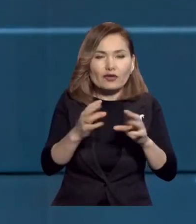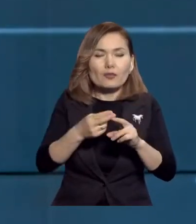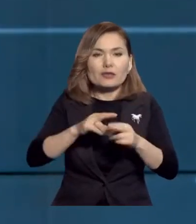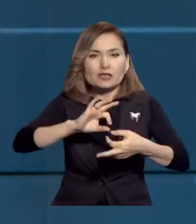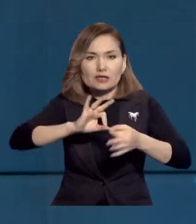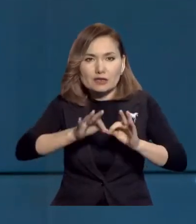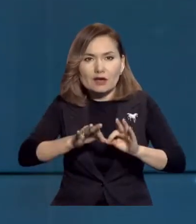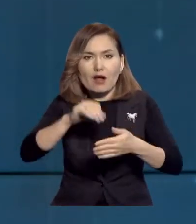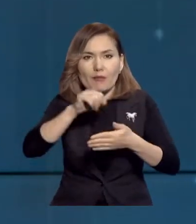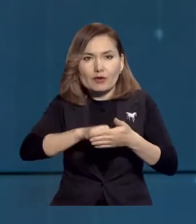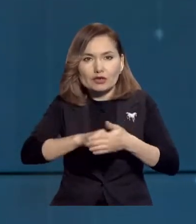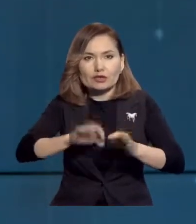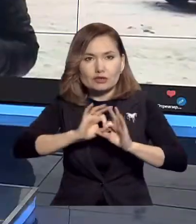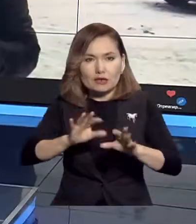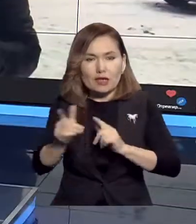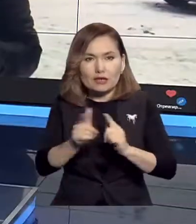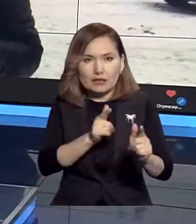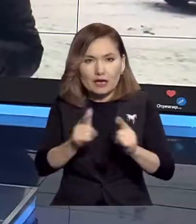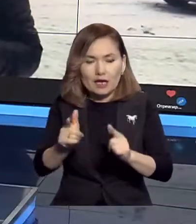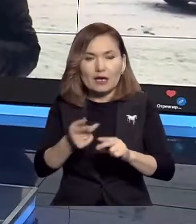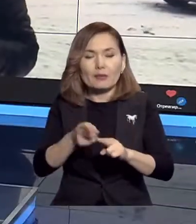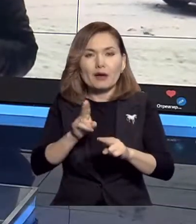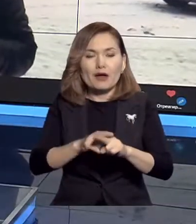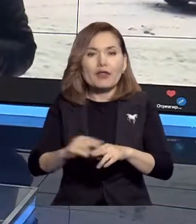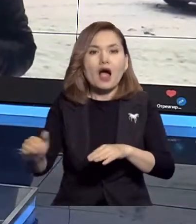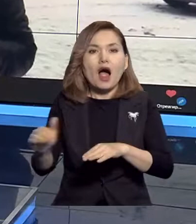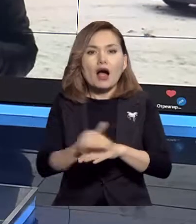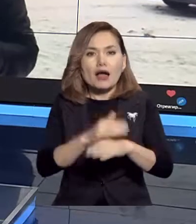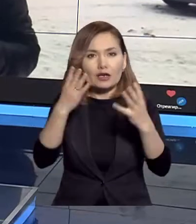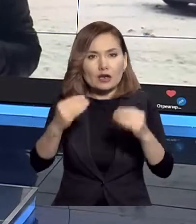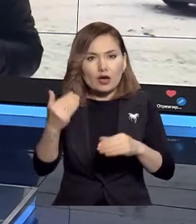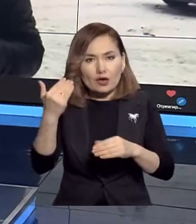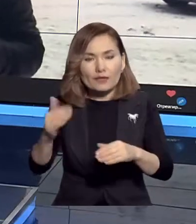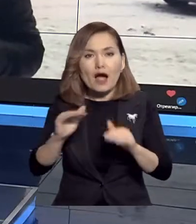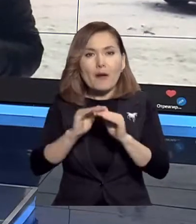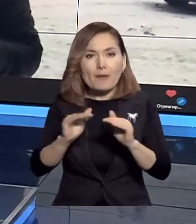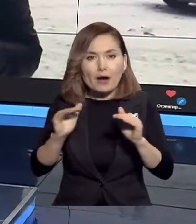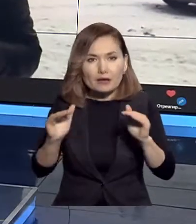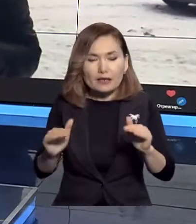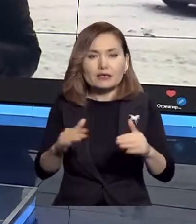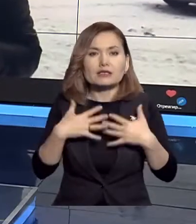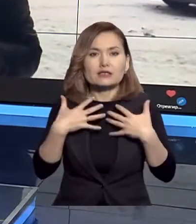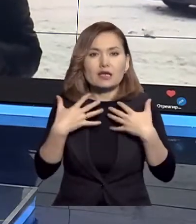эфирде баяндауға әзір тұр. Олай болса, Жақсыбек, қайырлы күн, балалардың хәлі қалай?